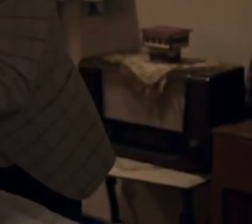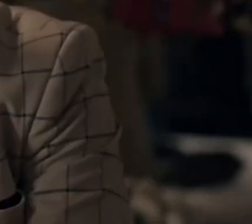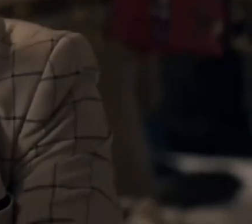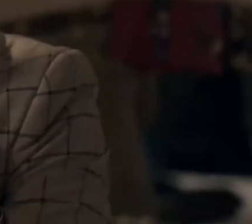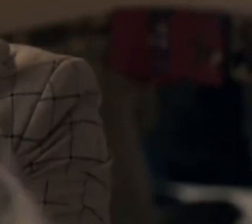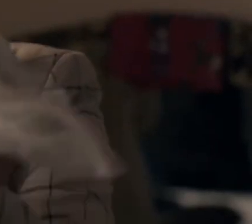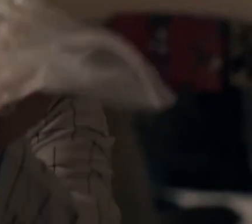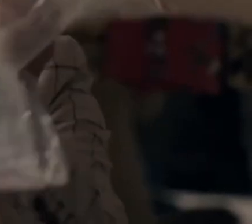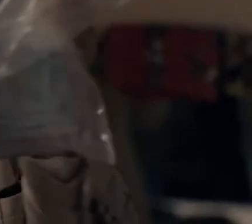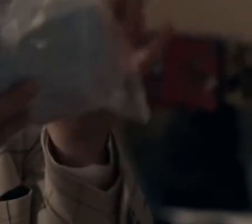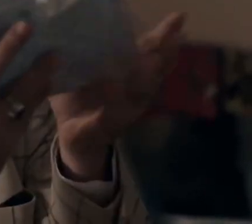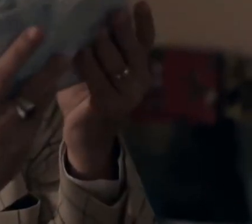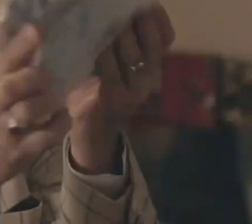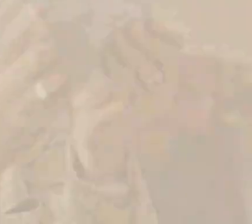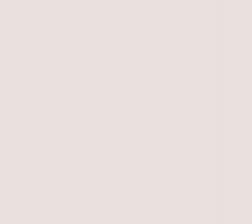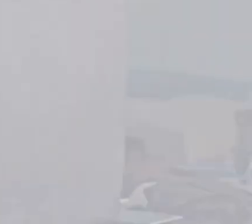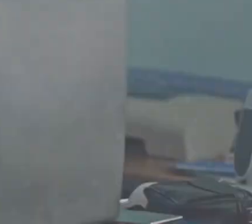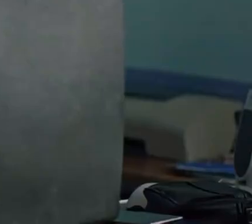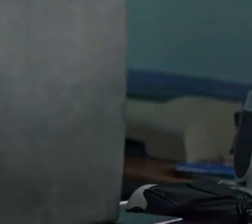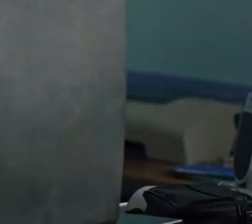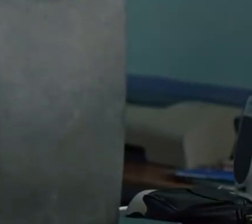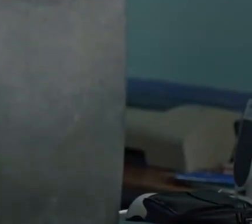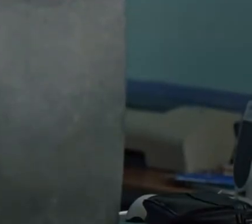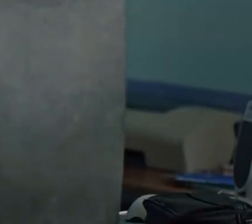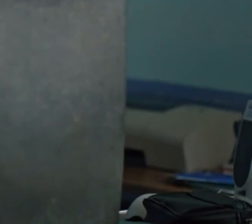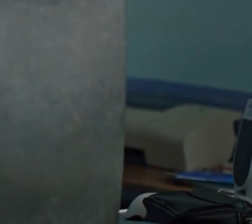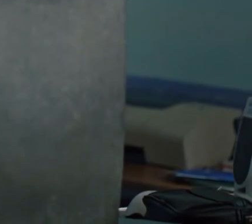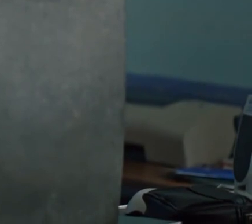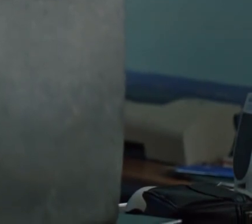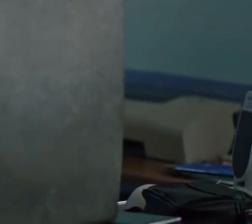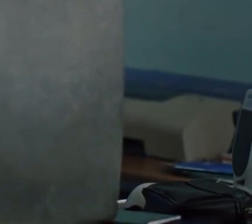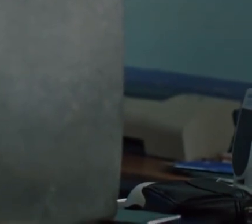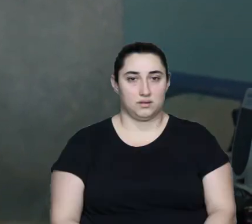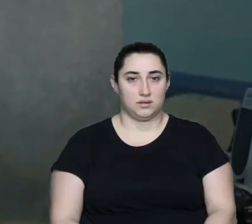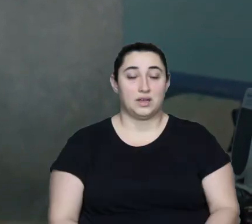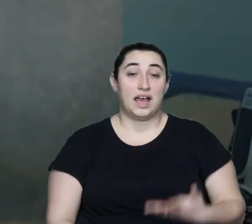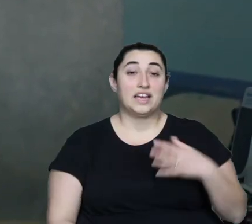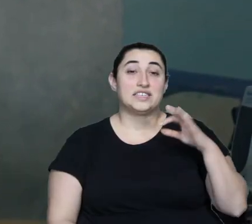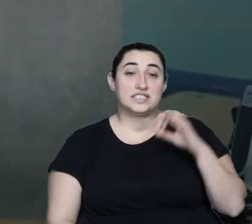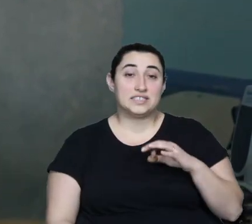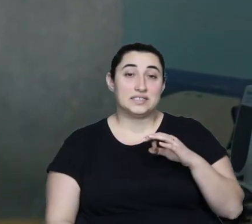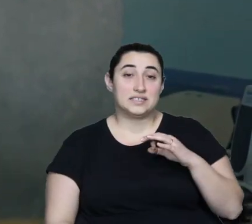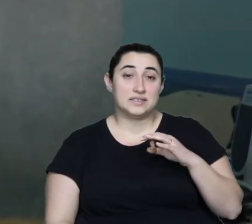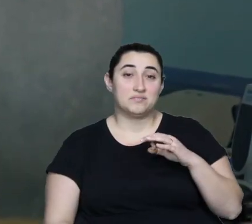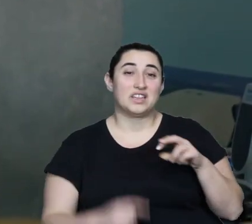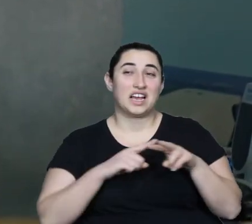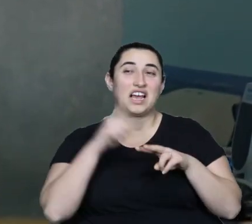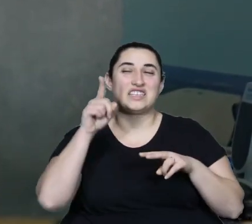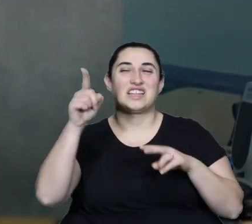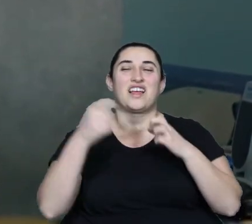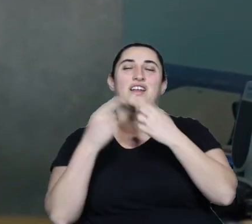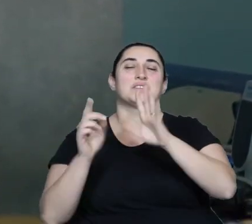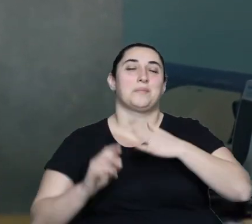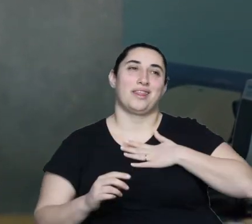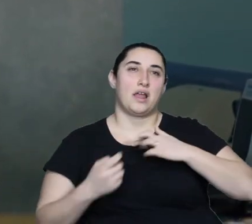sesini dinliyor sanki daha çok. Yorganın içinde olduğu parayı anı anımsadı. Ya şimdi Kadir'cim. Allah senden çok benden razı olsun